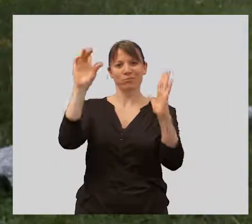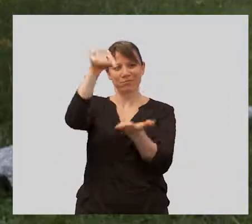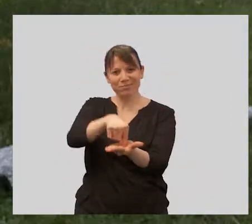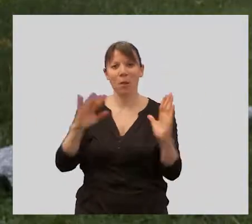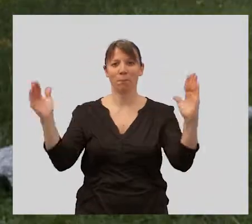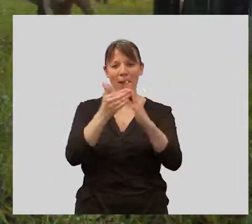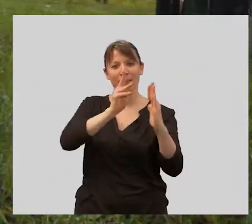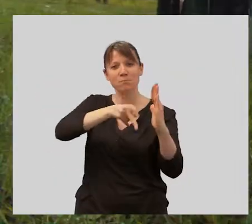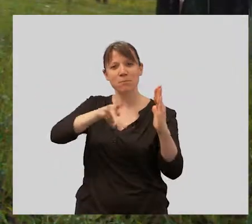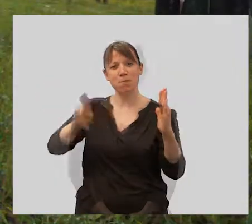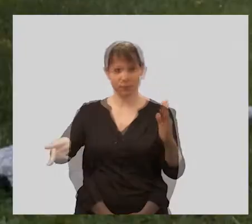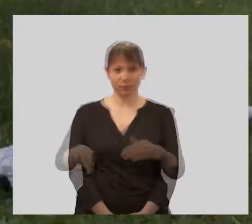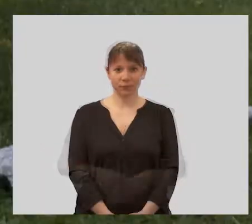Pyrénées.